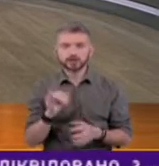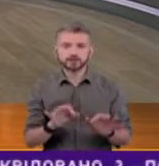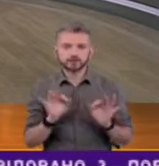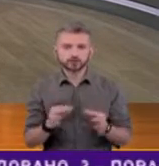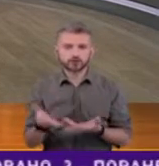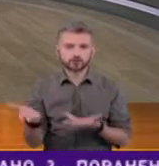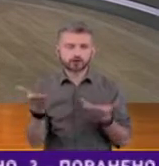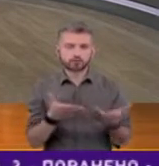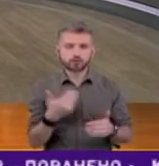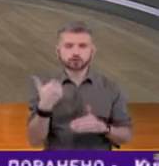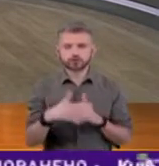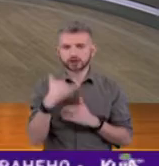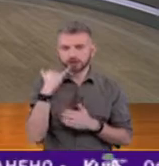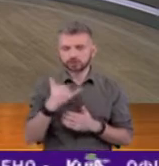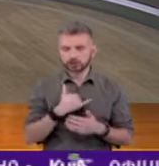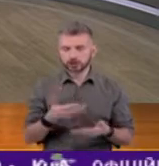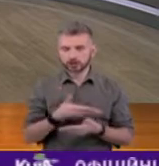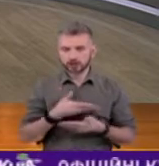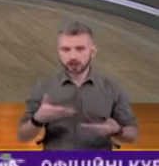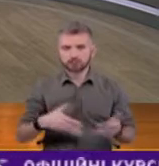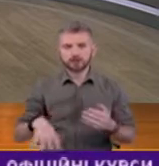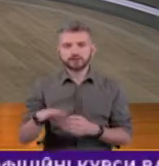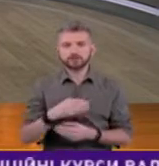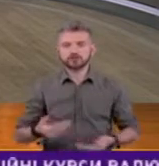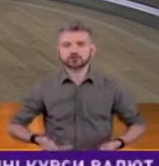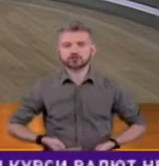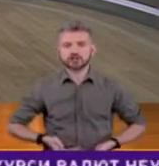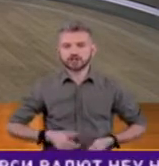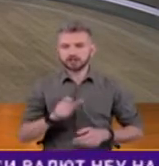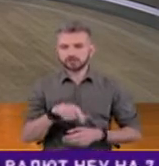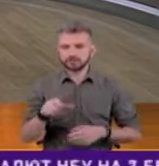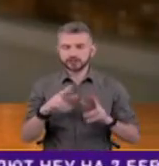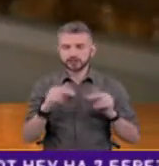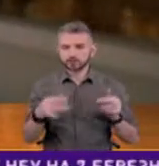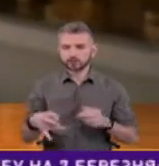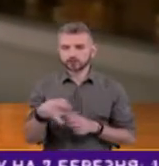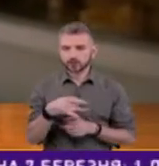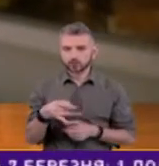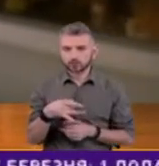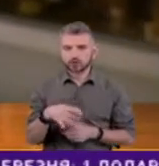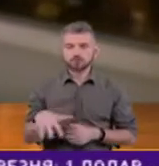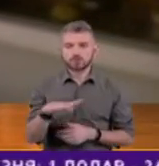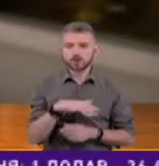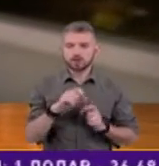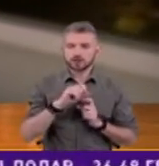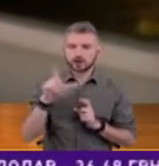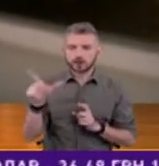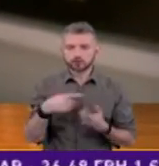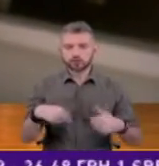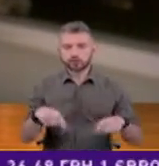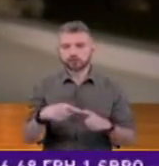звичайно, запрошую вже долучитися до нашої розмови всіх жителів Дніпровського району, а саме масиву Райдужний, округу